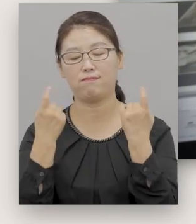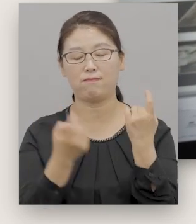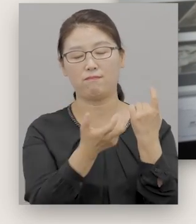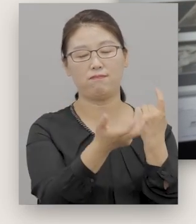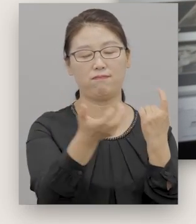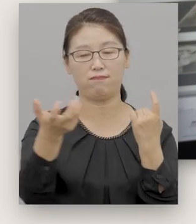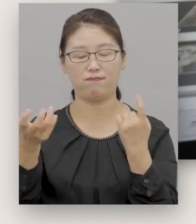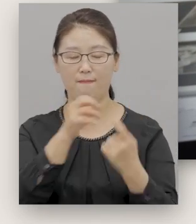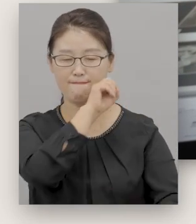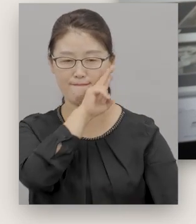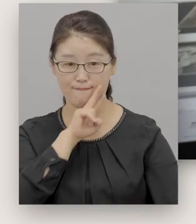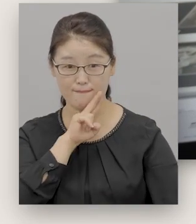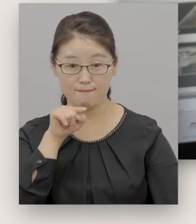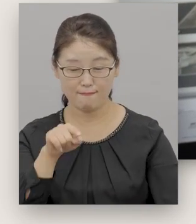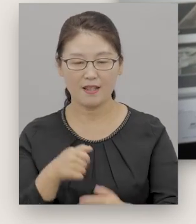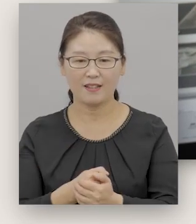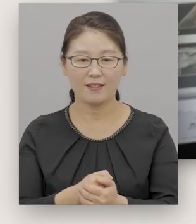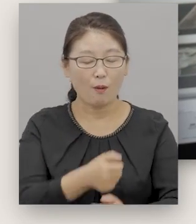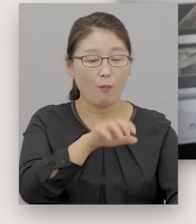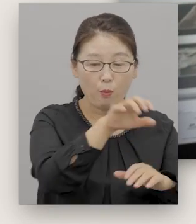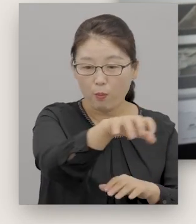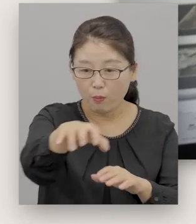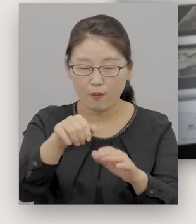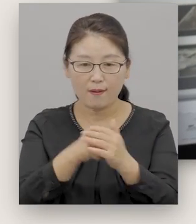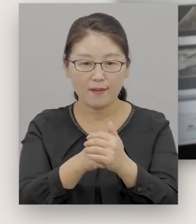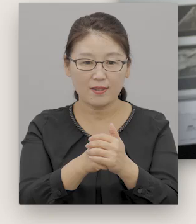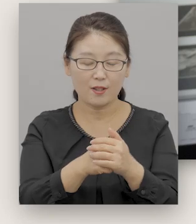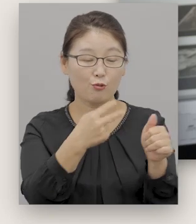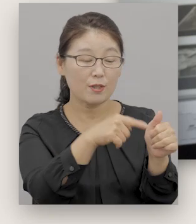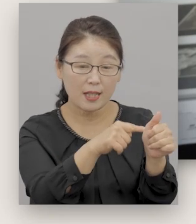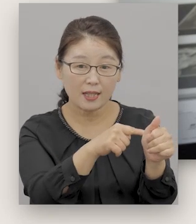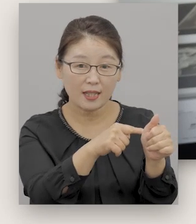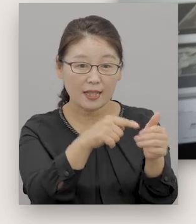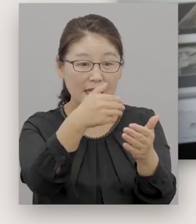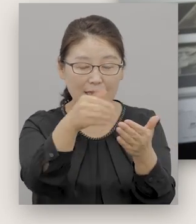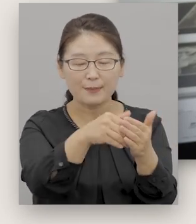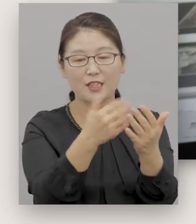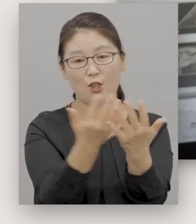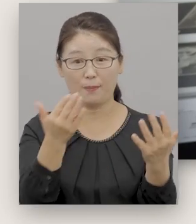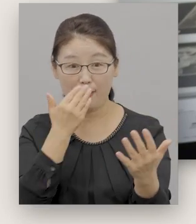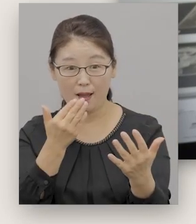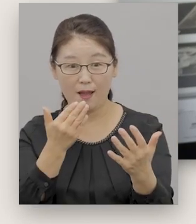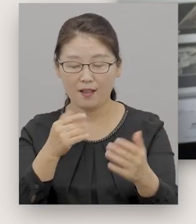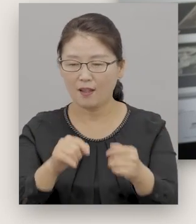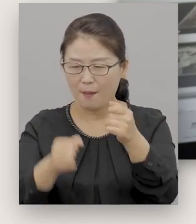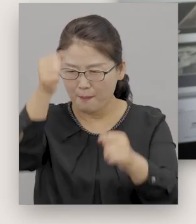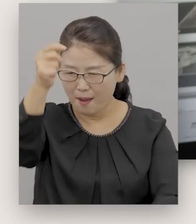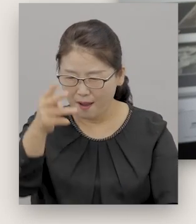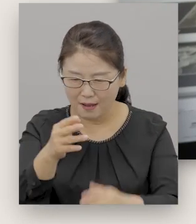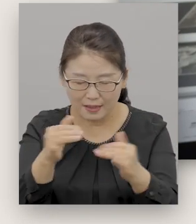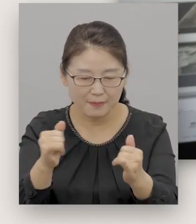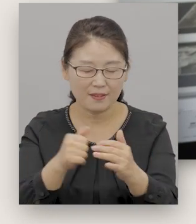다양한 곳에서 듀샹의 작품을 전시하고 또 다양한 사람들이 듀샹의 작업을 따로따로 소장하게 되는 이제